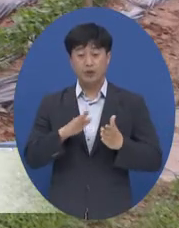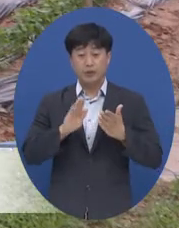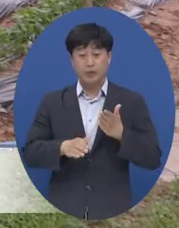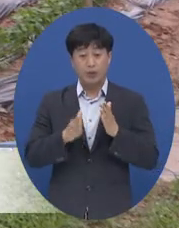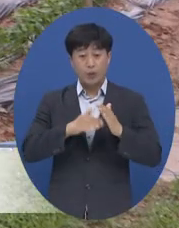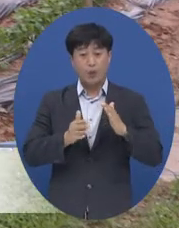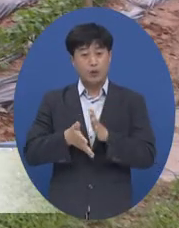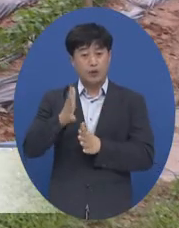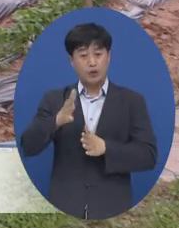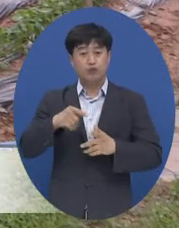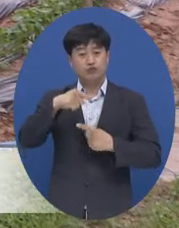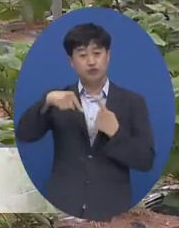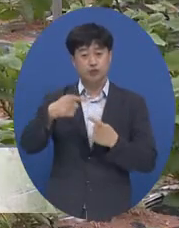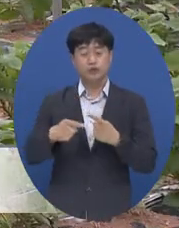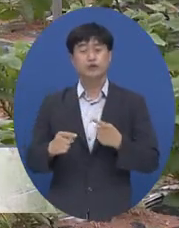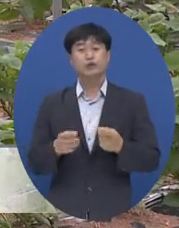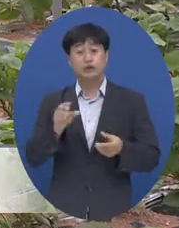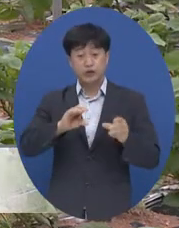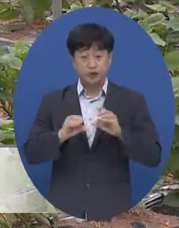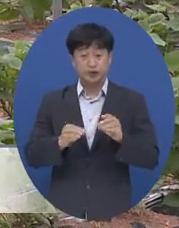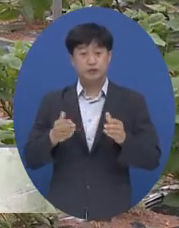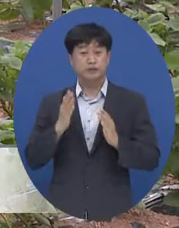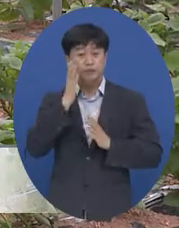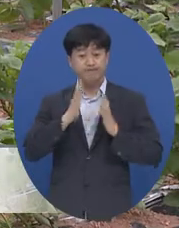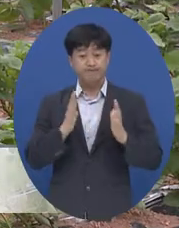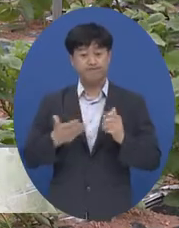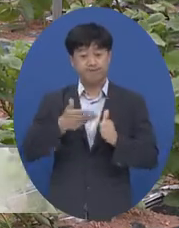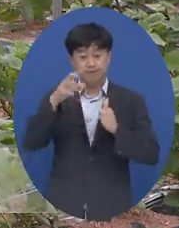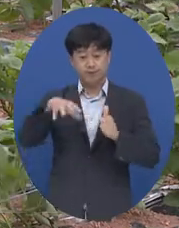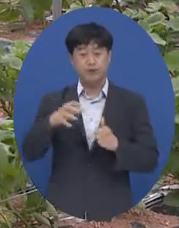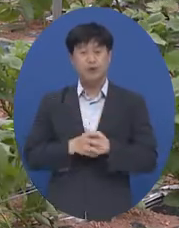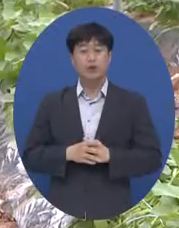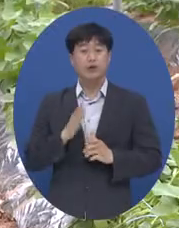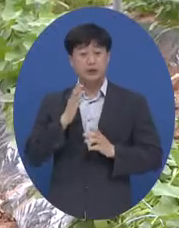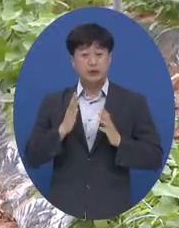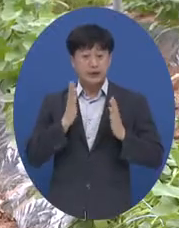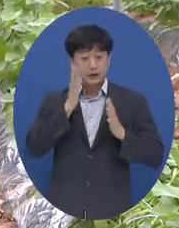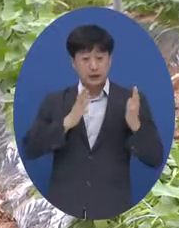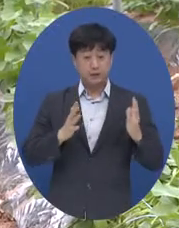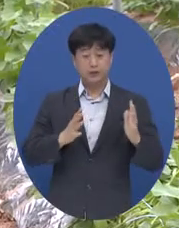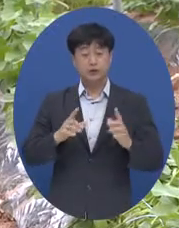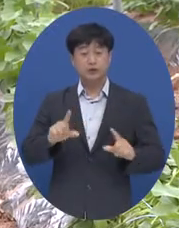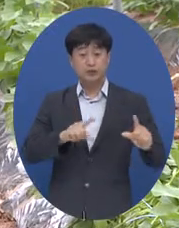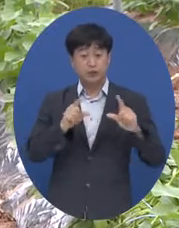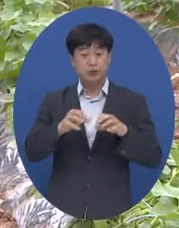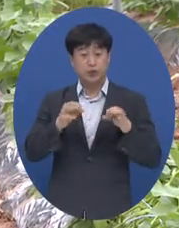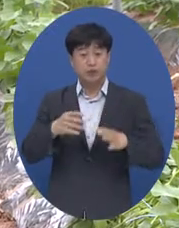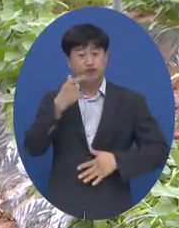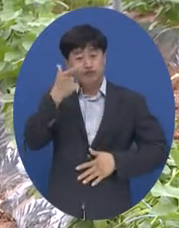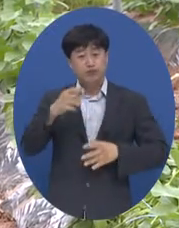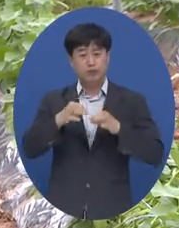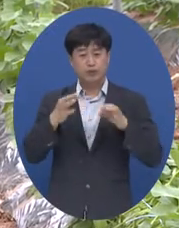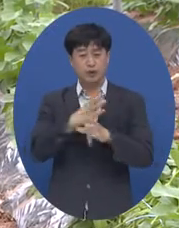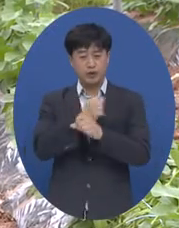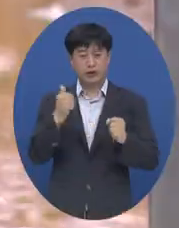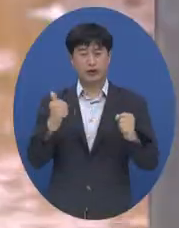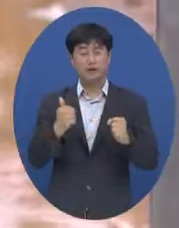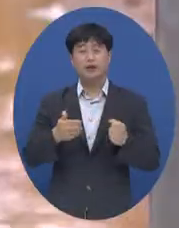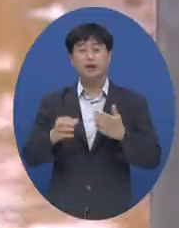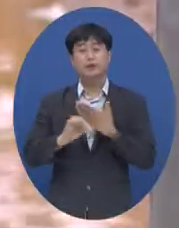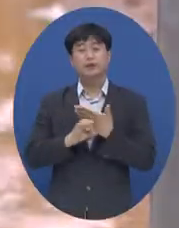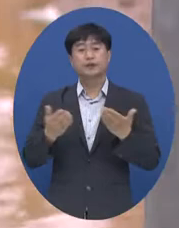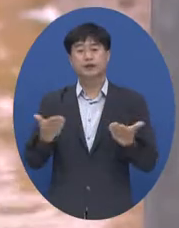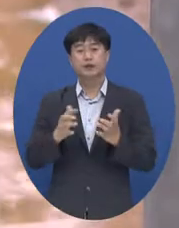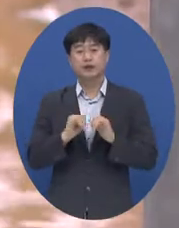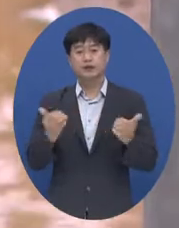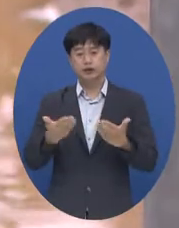경기도 산하 공공기관에서 운영하는 시험용 작물을 재배하는 곳입니다. 작물 생육 주기에 맞춰 6개월 동안만 일할 수 있도록 계약한